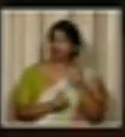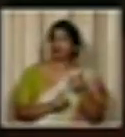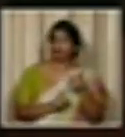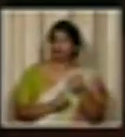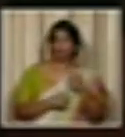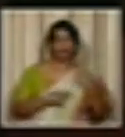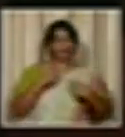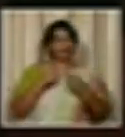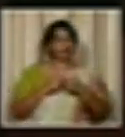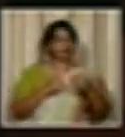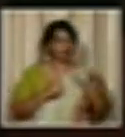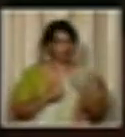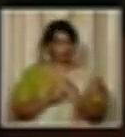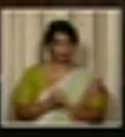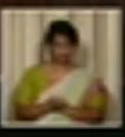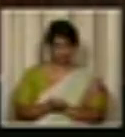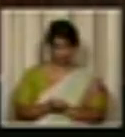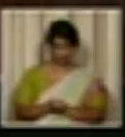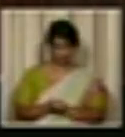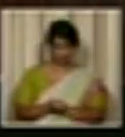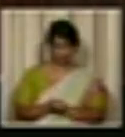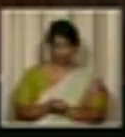අපි විවාදේ පවත්වන්න කටයුතු කරනවා. හොඳයි.